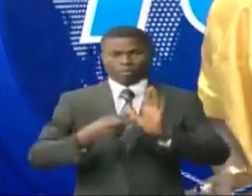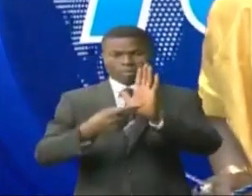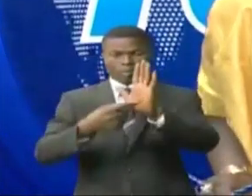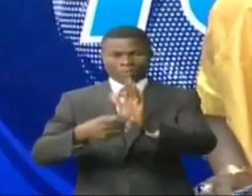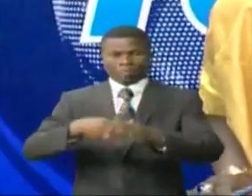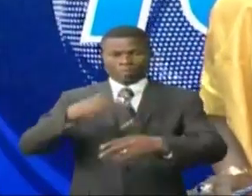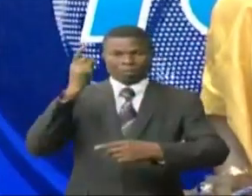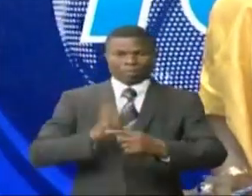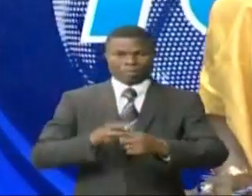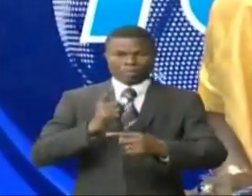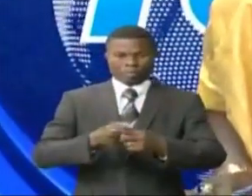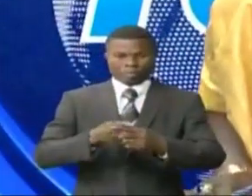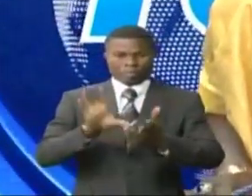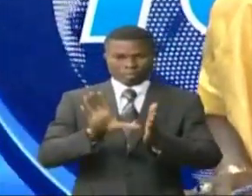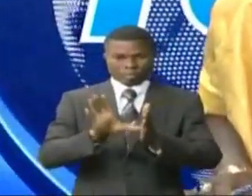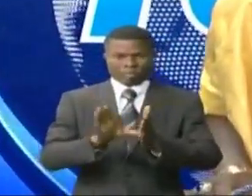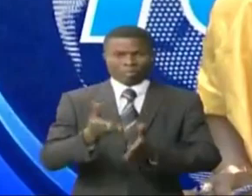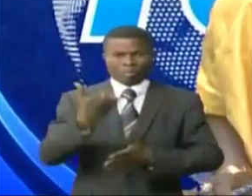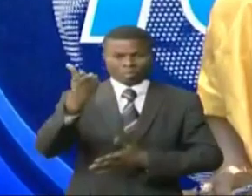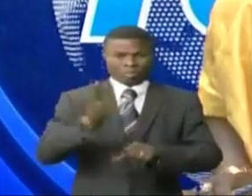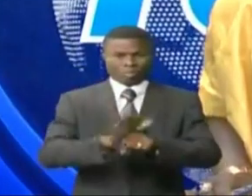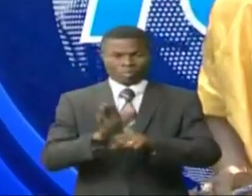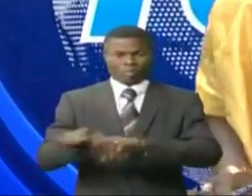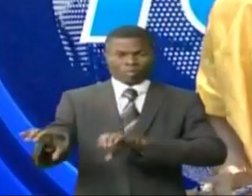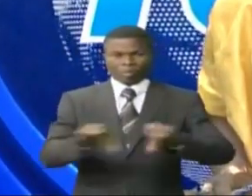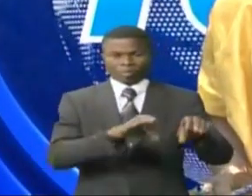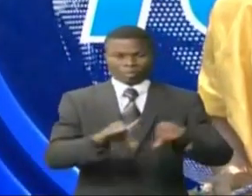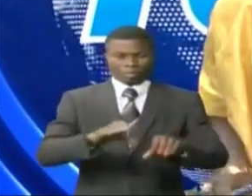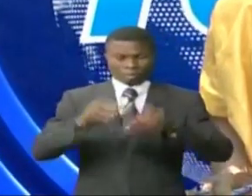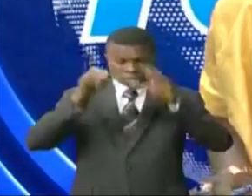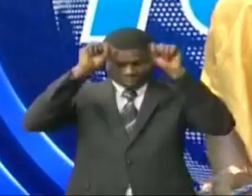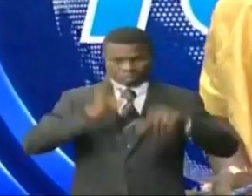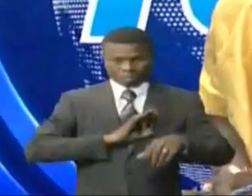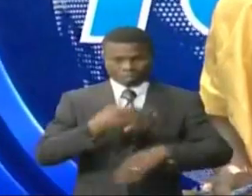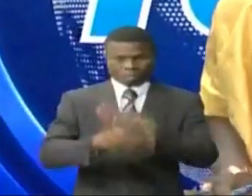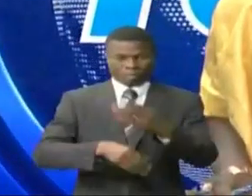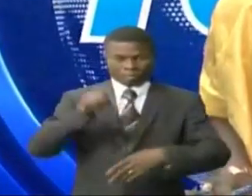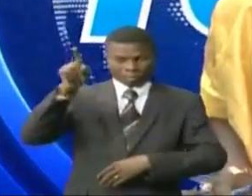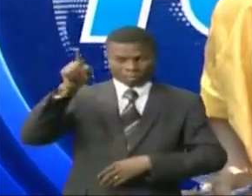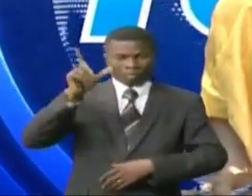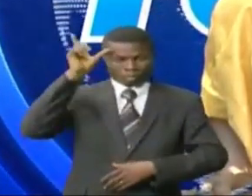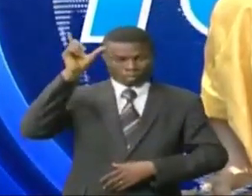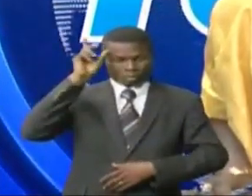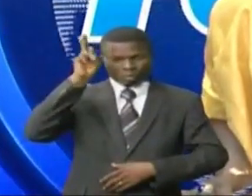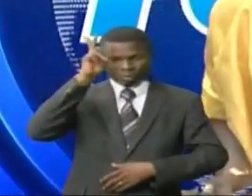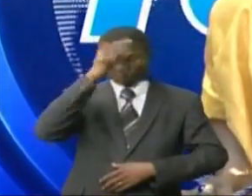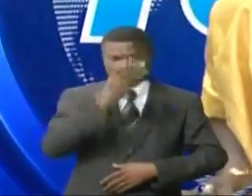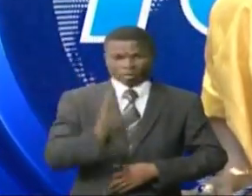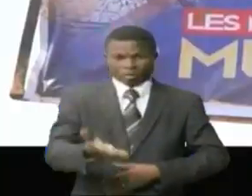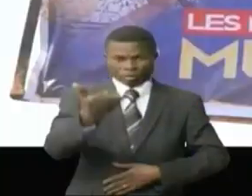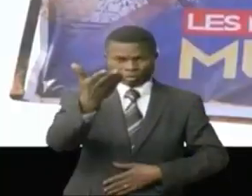Béton. Retour en images des différentes activités déployées par le chef de l'État avec Pierre Kibambe Somoy.